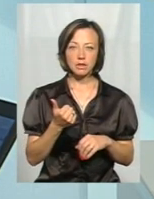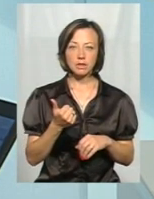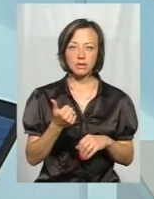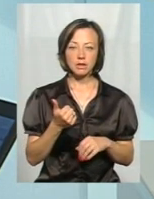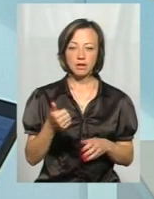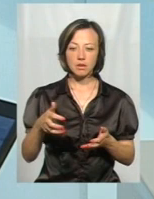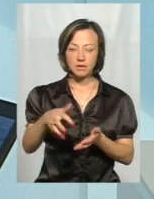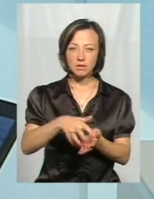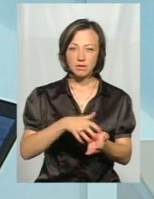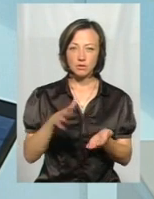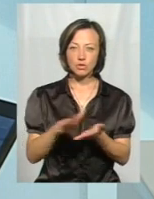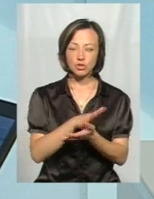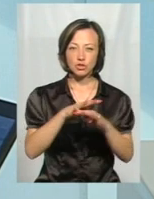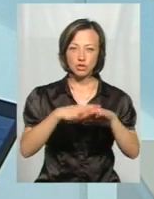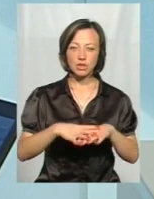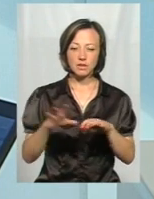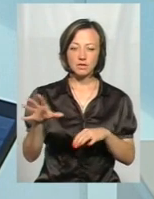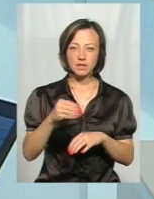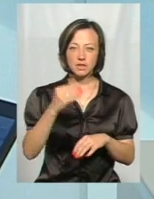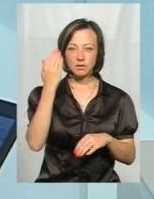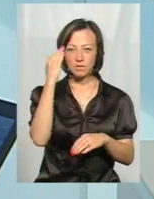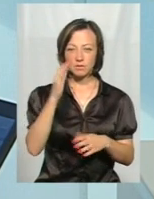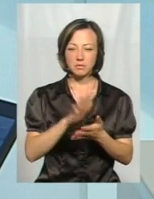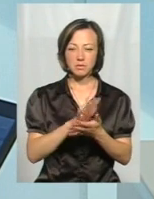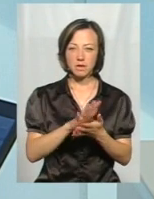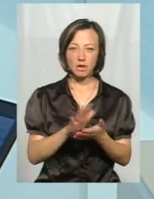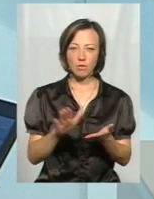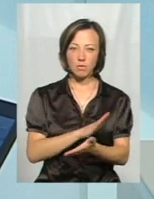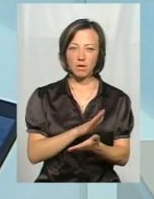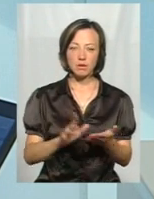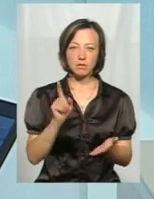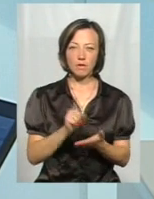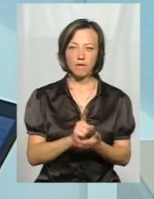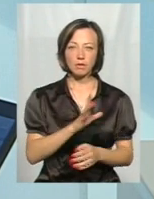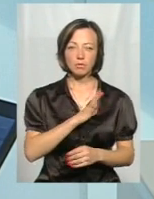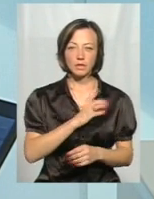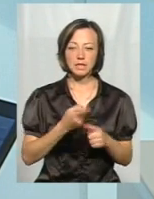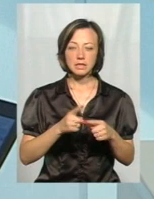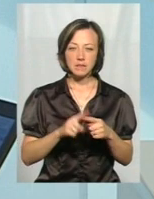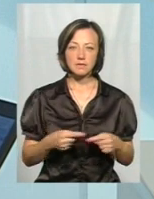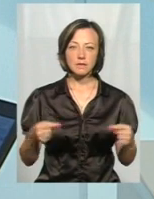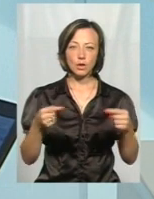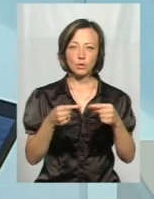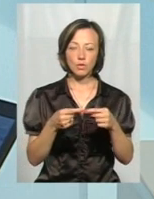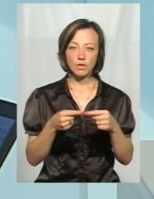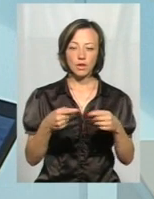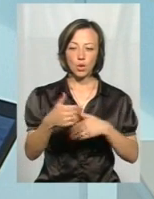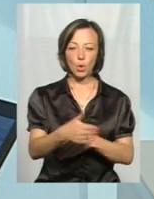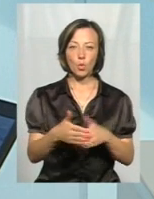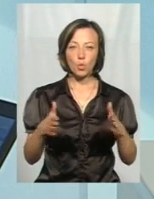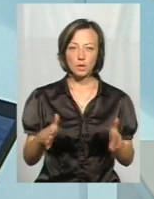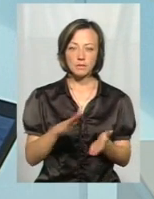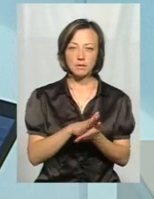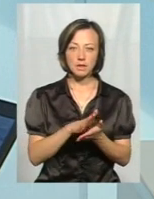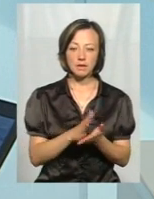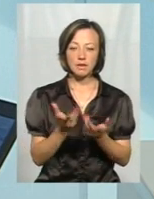зрошуватись, вибирати з нього всі сторонні предмети, сміття. Це і встановлення урн сміттєвих